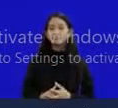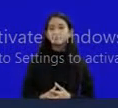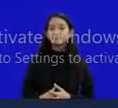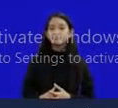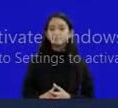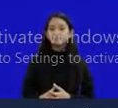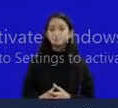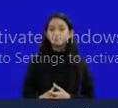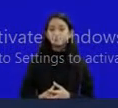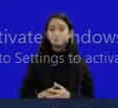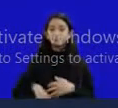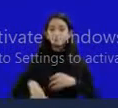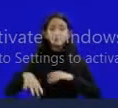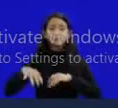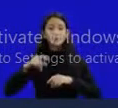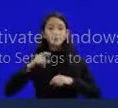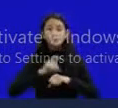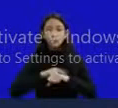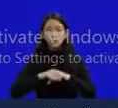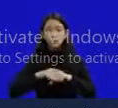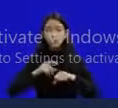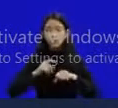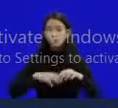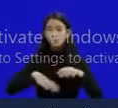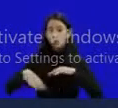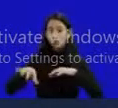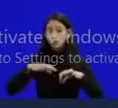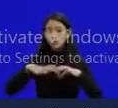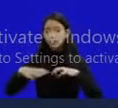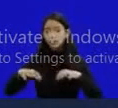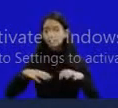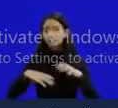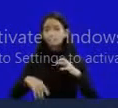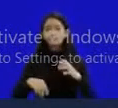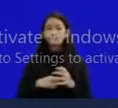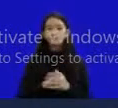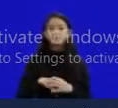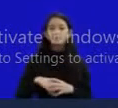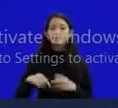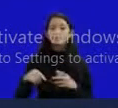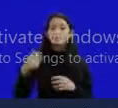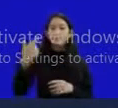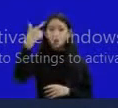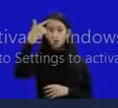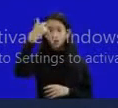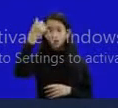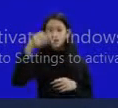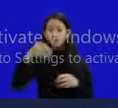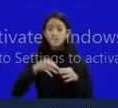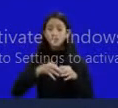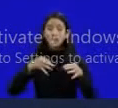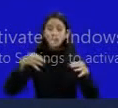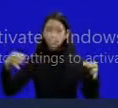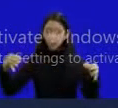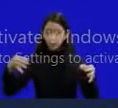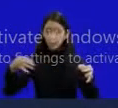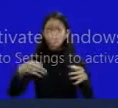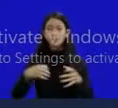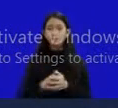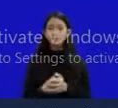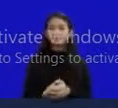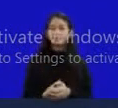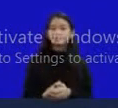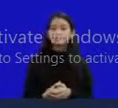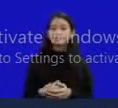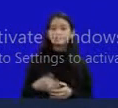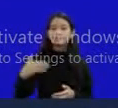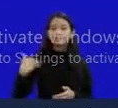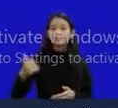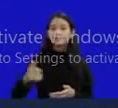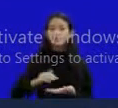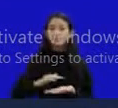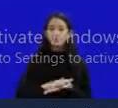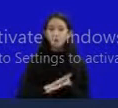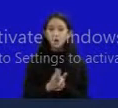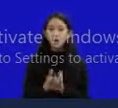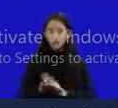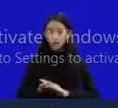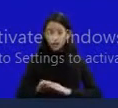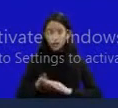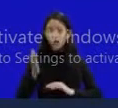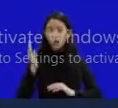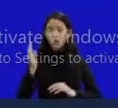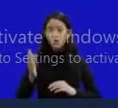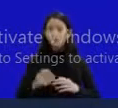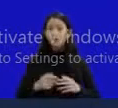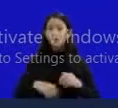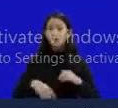Paul sejak kita melakukan pjj ini menurun secara drastis dan APK PAUD ini juga bisa menjadi tren yang